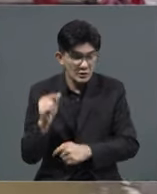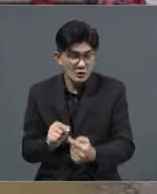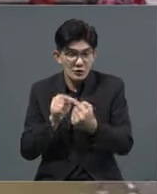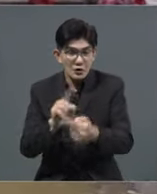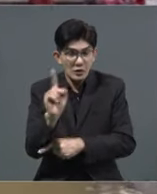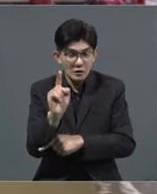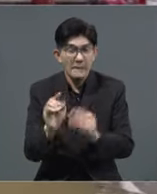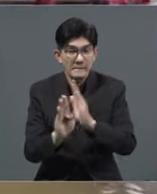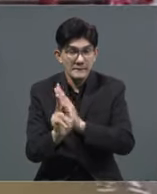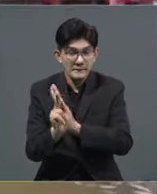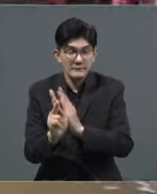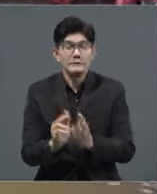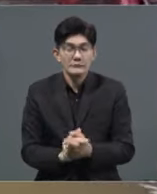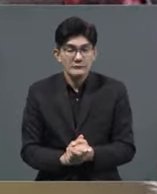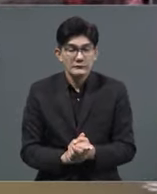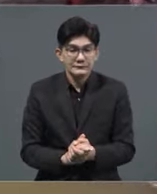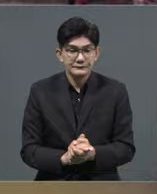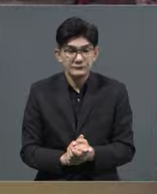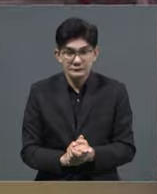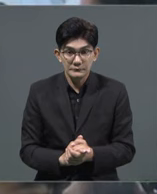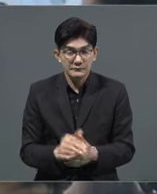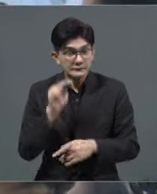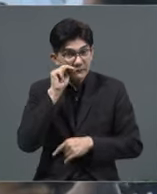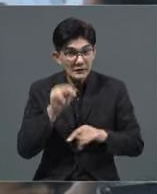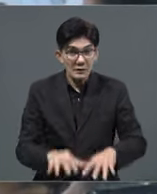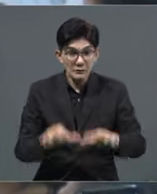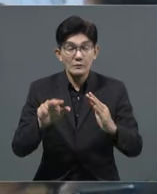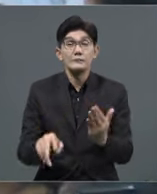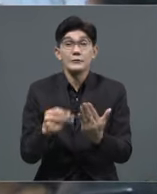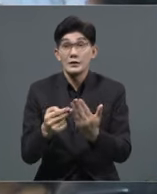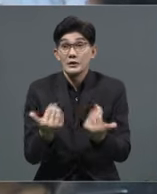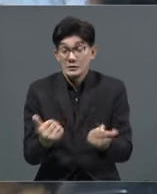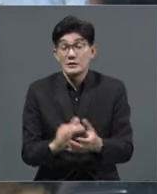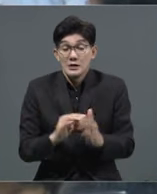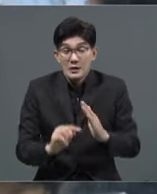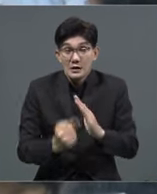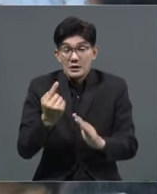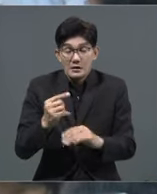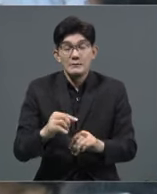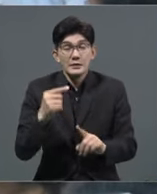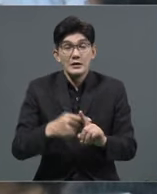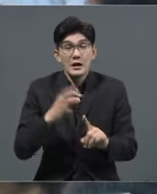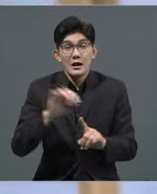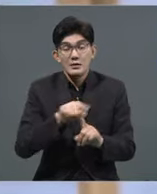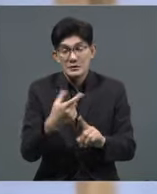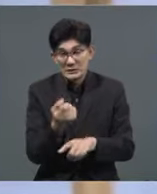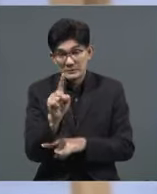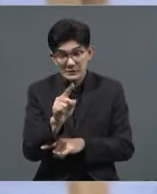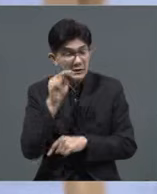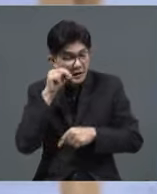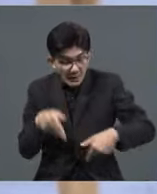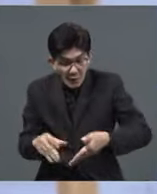ที่จังหวัดบึงกาฬสำหรับสถานการณ์อุทกภัยที่หนองคายครับเริ่มนะฮะตั้งแต่11กันยาน้ำโข